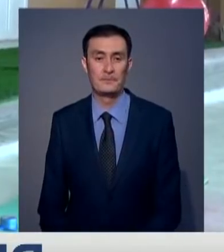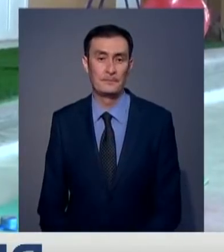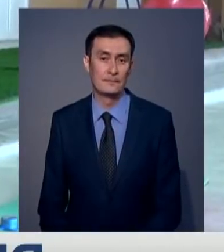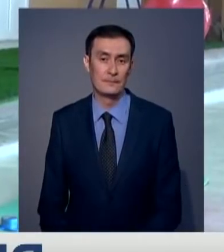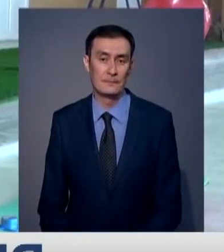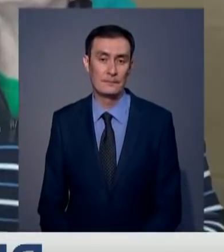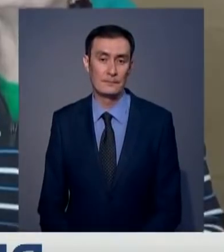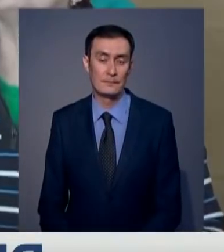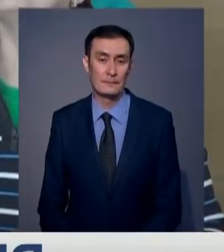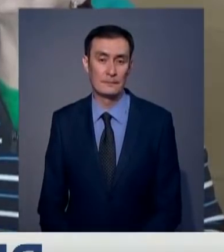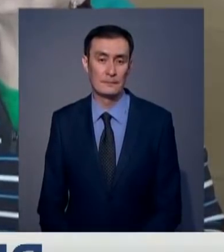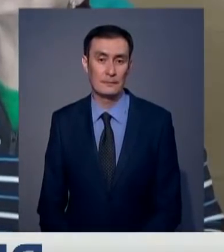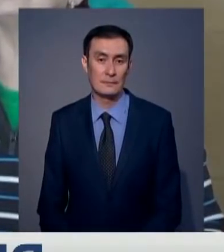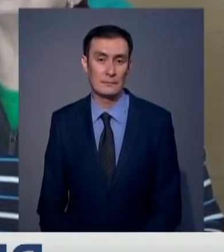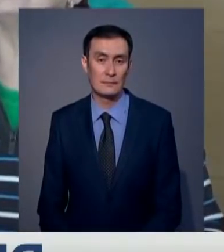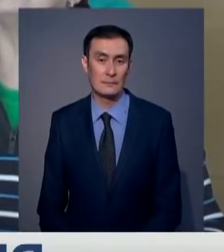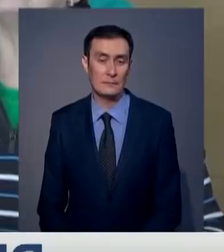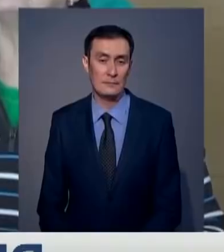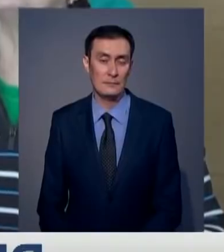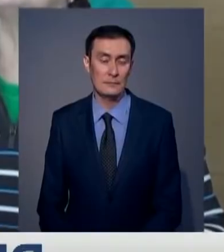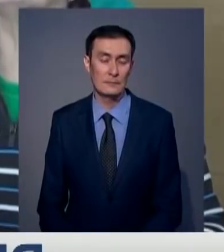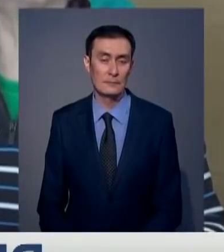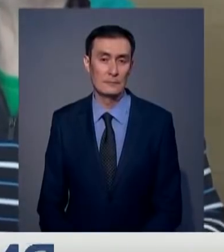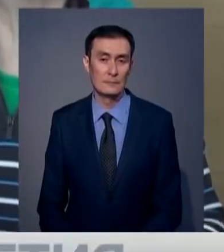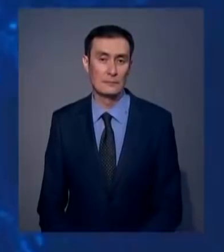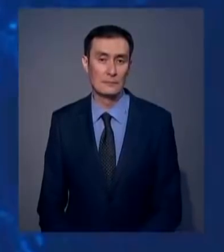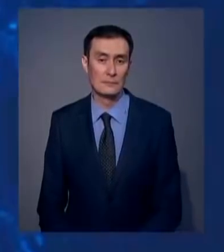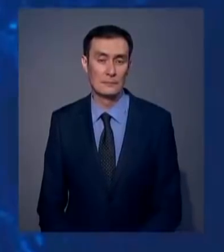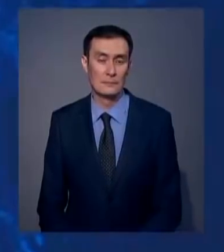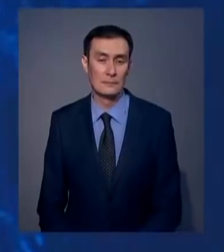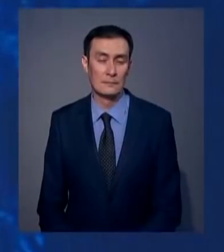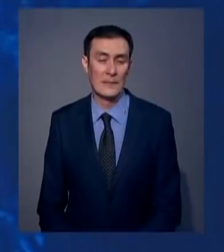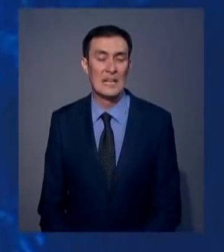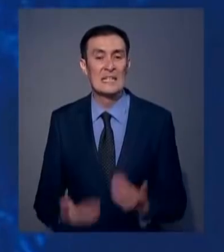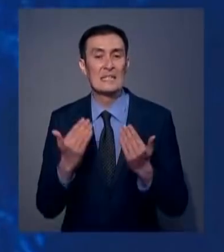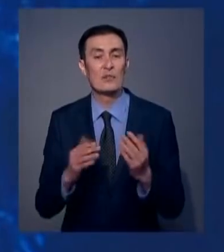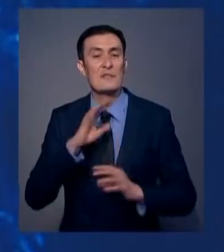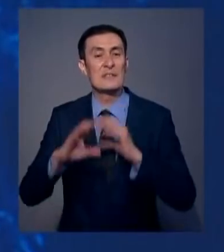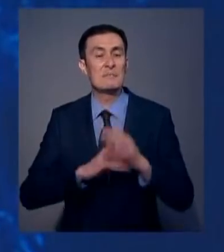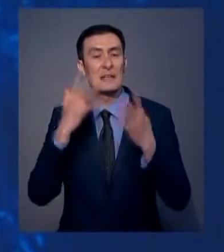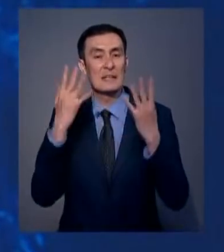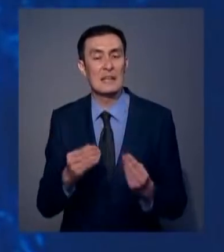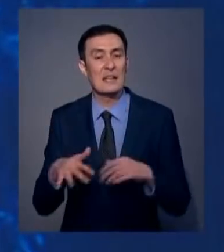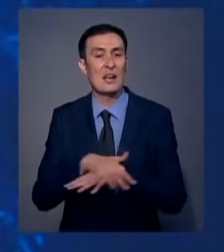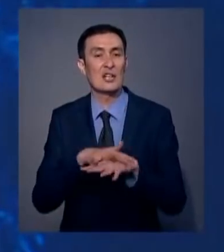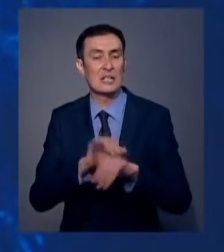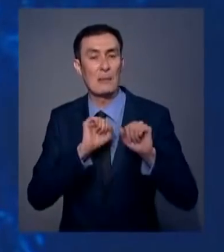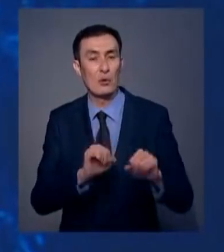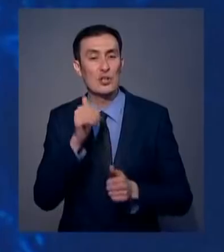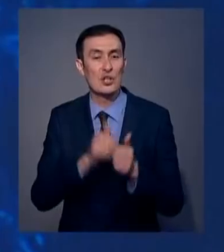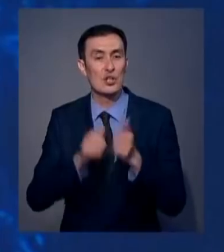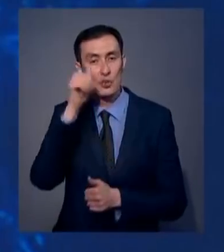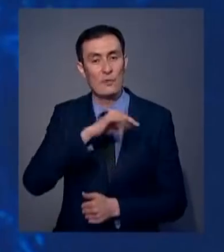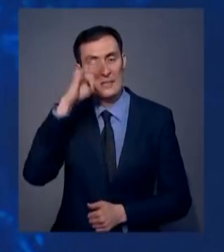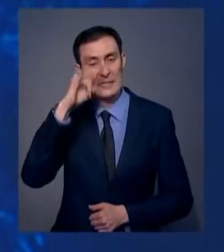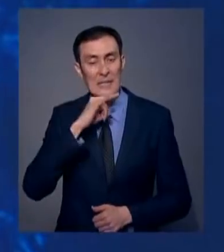Саламат Бикпаев, Актау, Хабар, 24. Сегодня Всемирный день гражданской обороны. Ежегодно в Казахстане